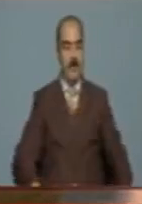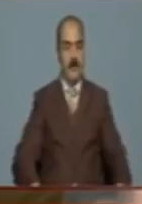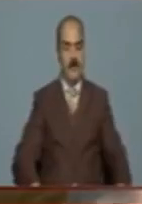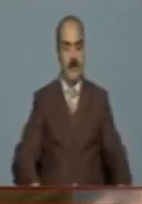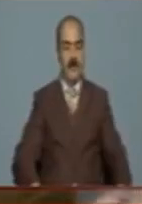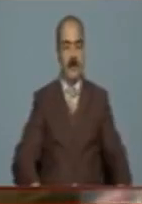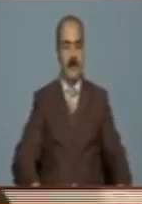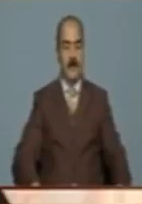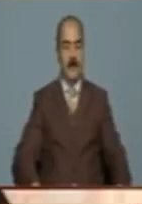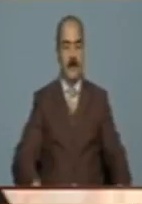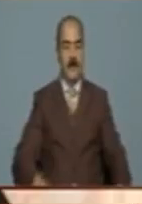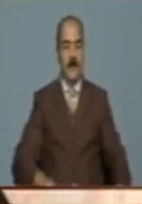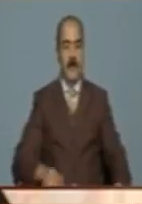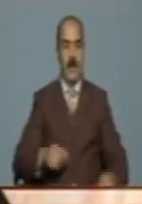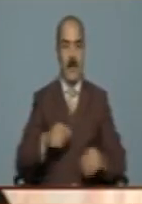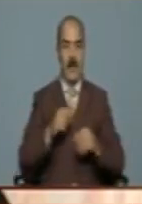خروج كل أطياف الشعب